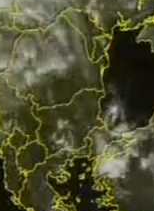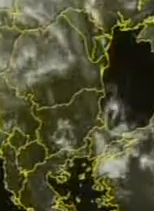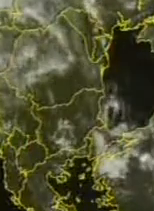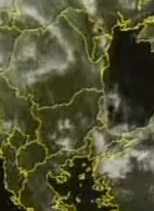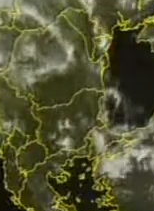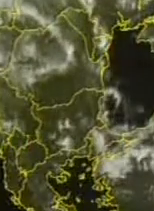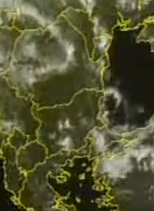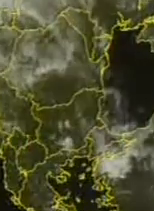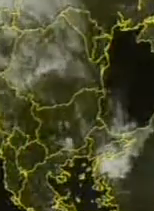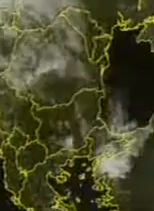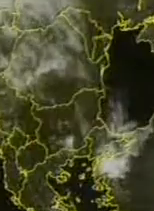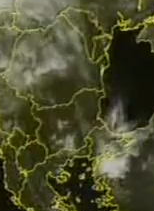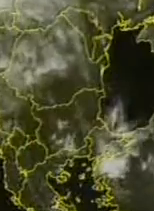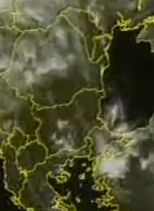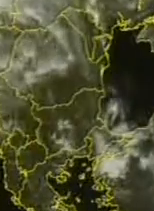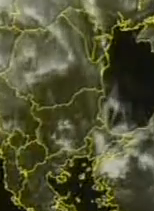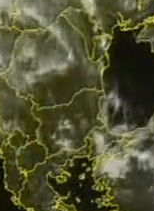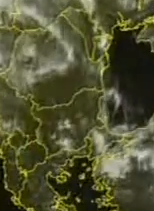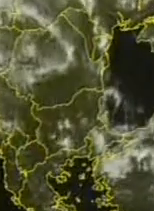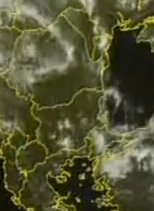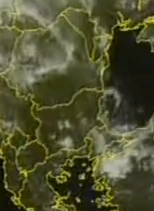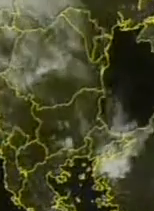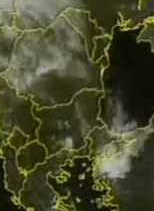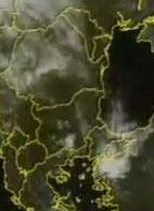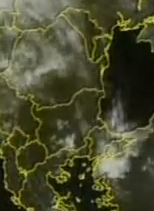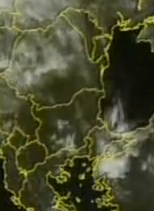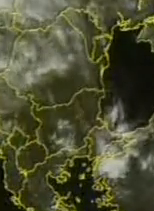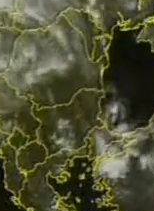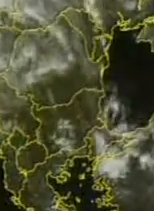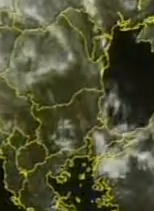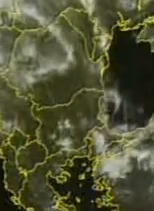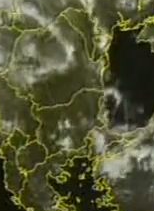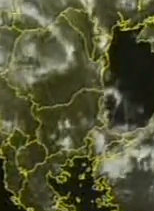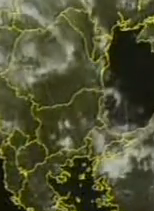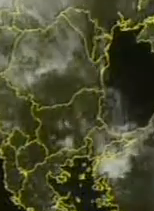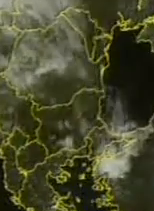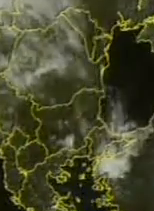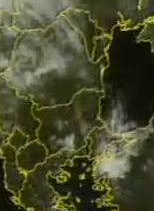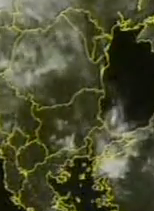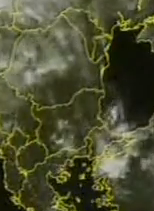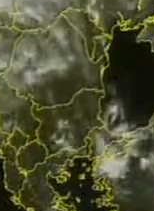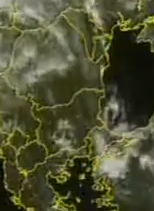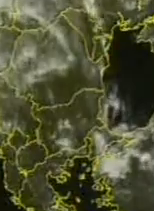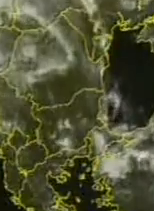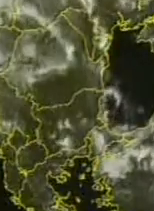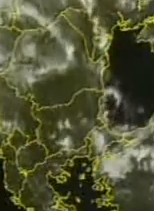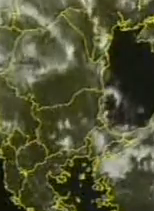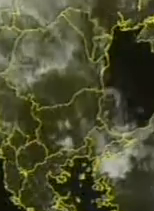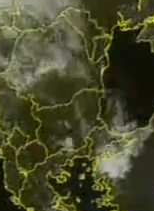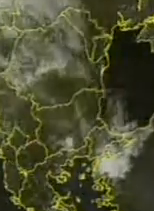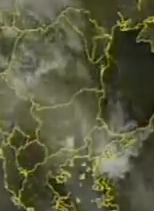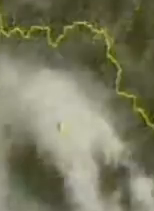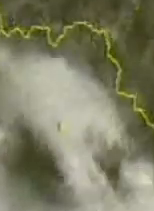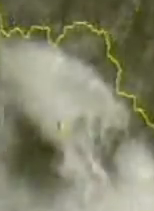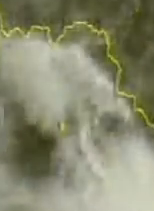No dienvidiem šodien Latvijai pietuvojusies nokrišņu zona, tā nes lietu vietām iespējams stipras pērkona lietusgāzes ar